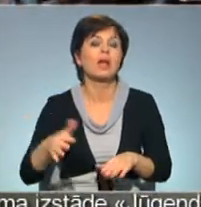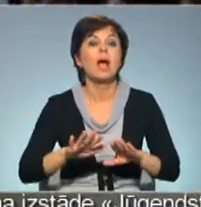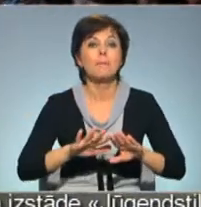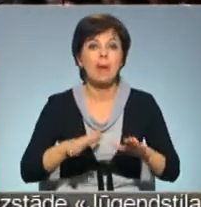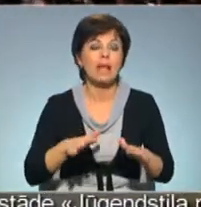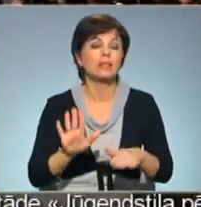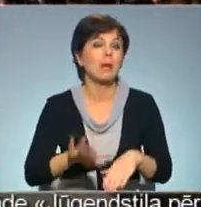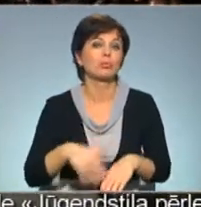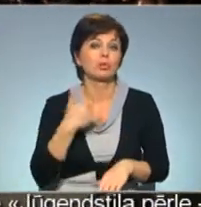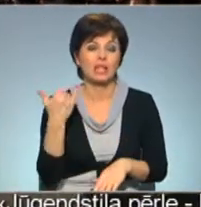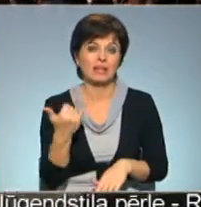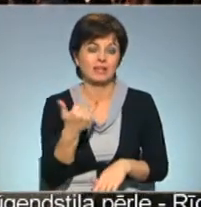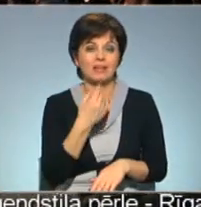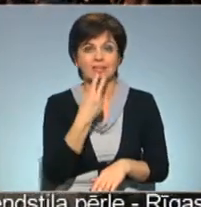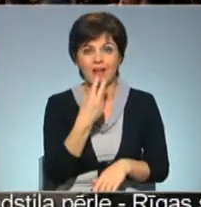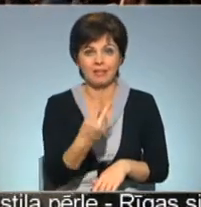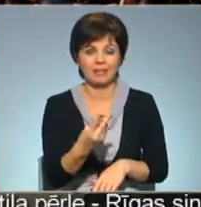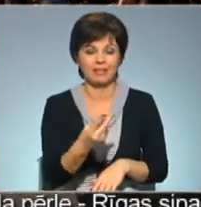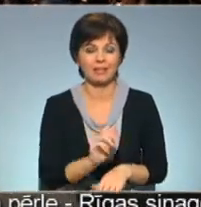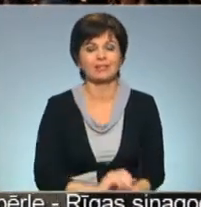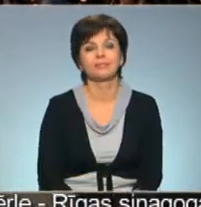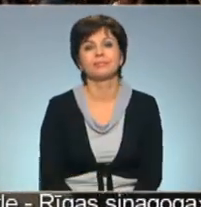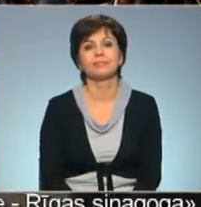bet tad jau nebūs interesanti skatīties.